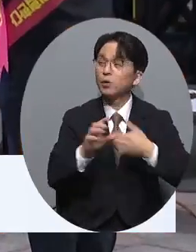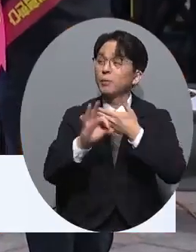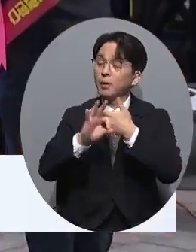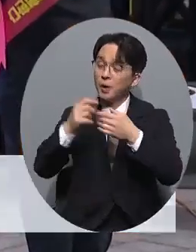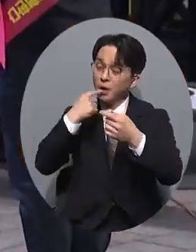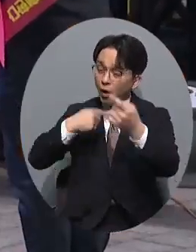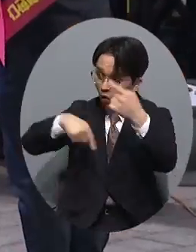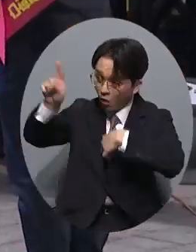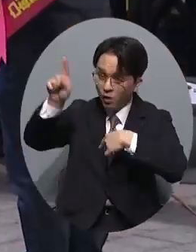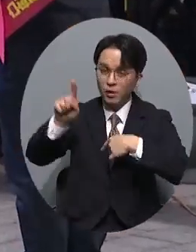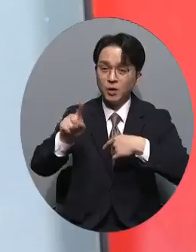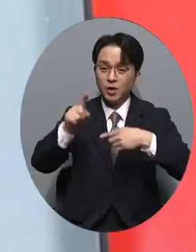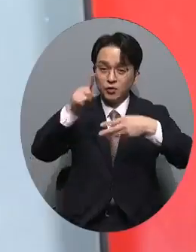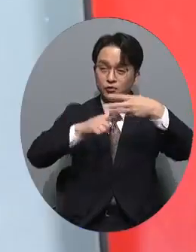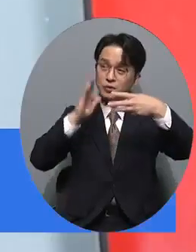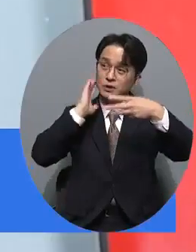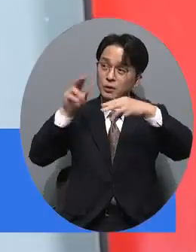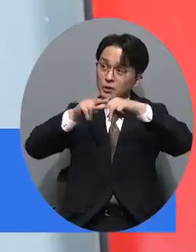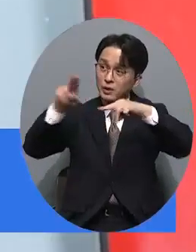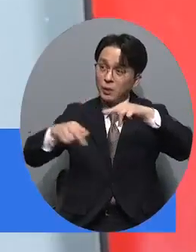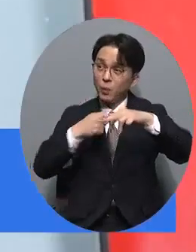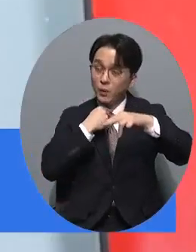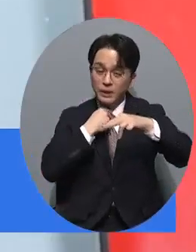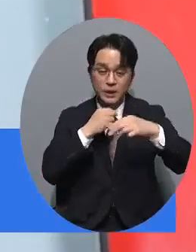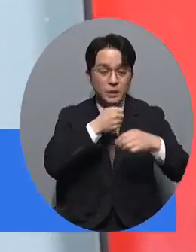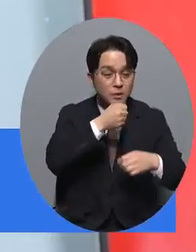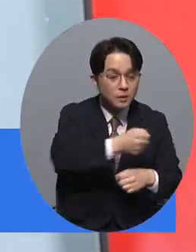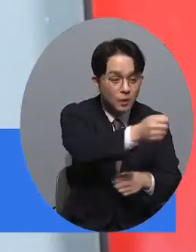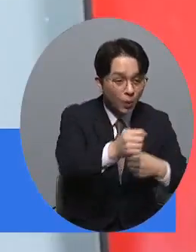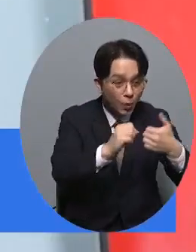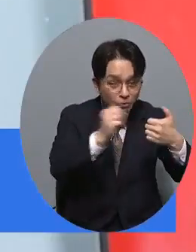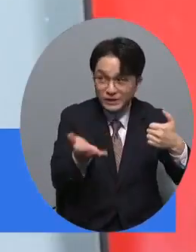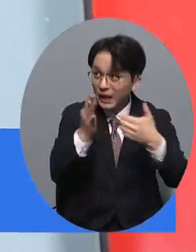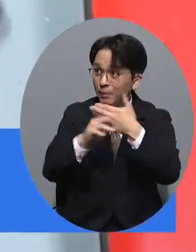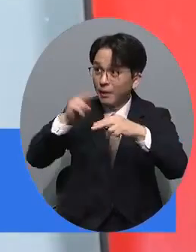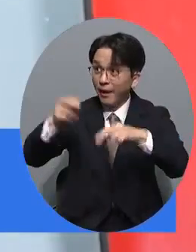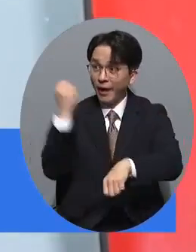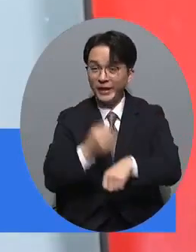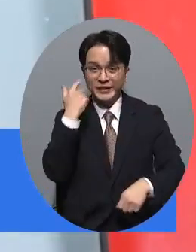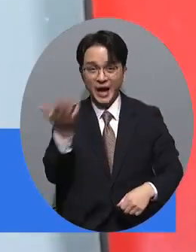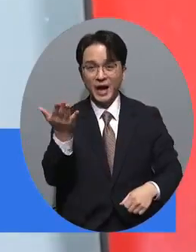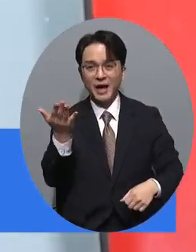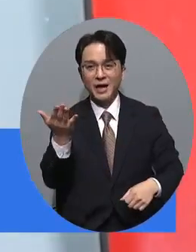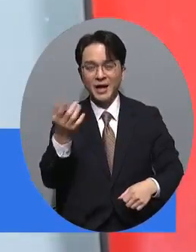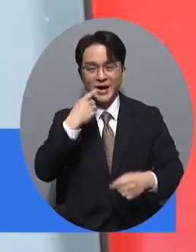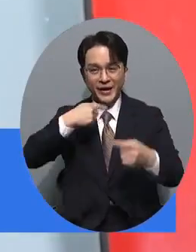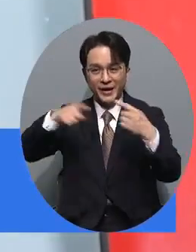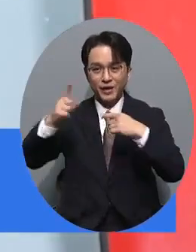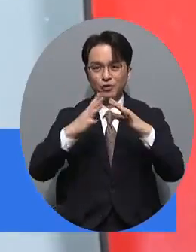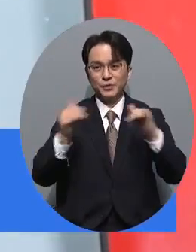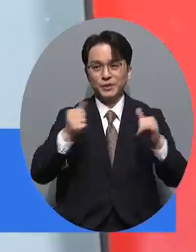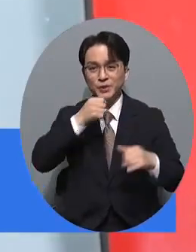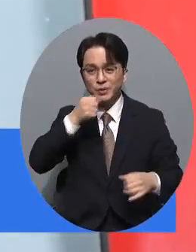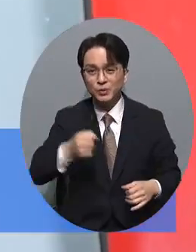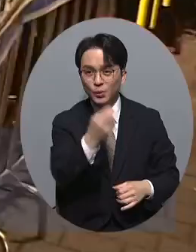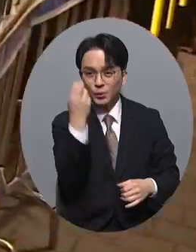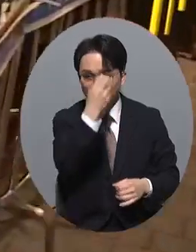나를 세웠습니다 국민 여론조사 국회 100명을 하면